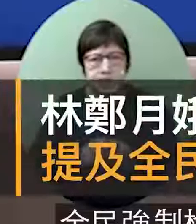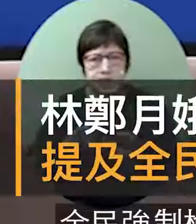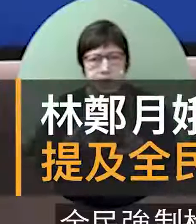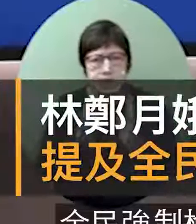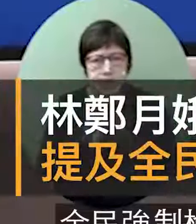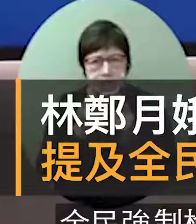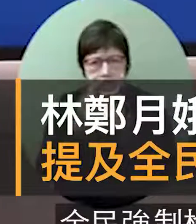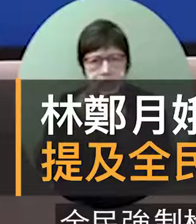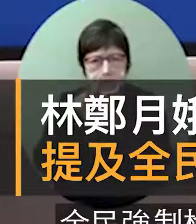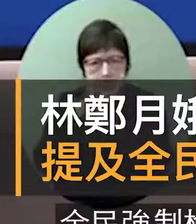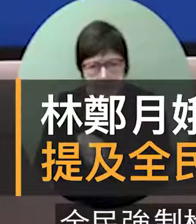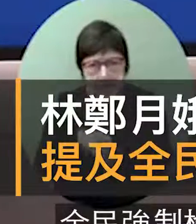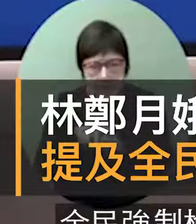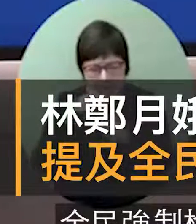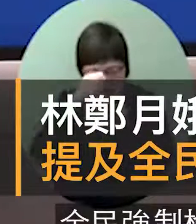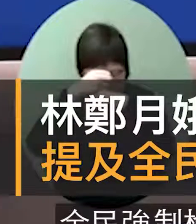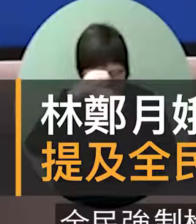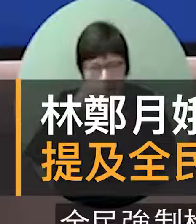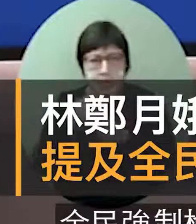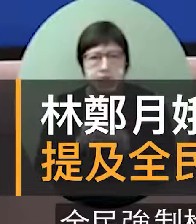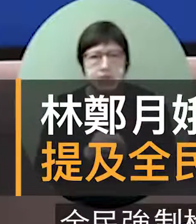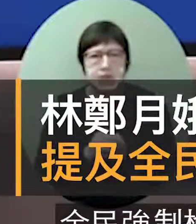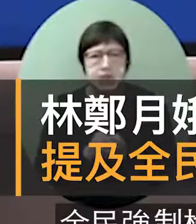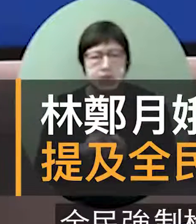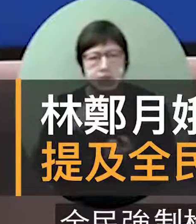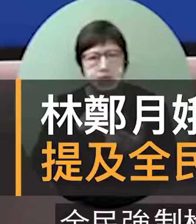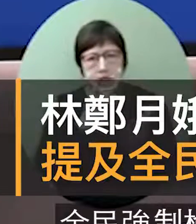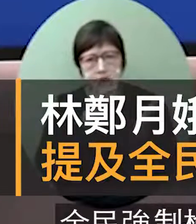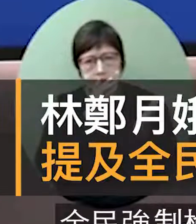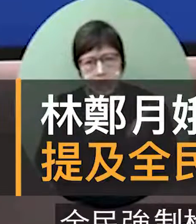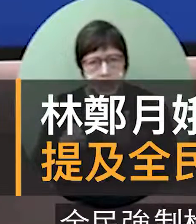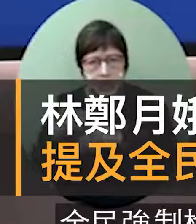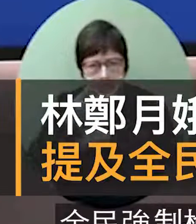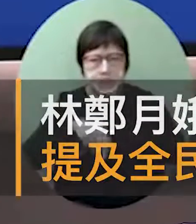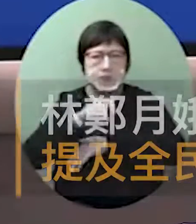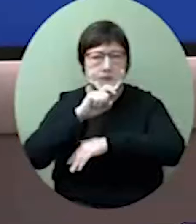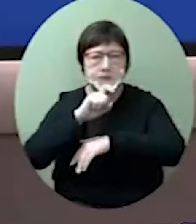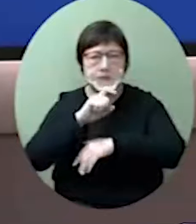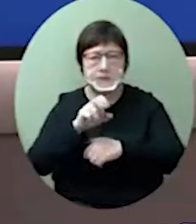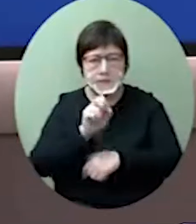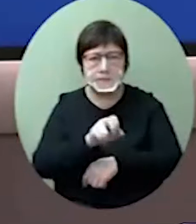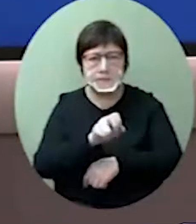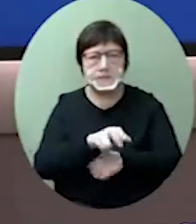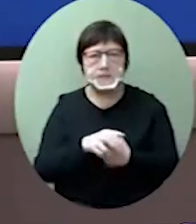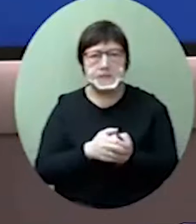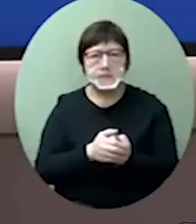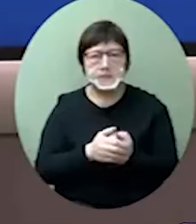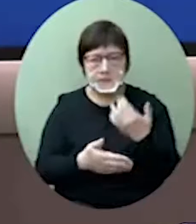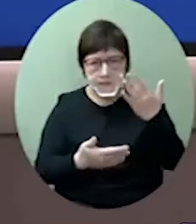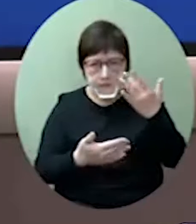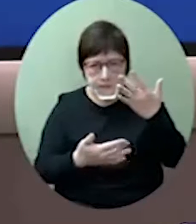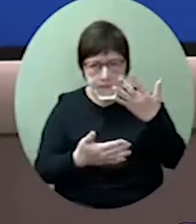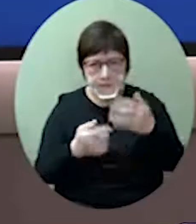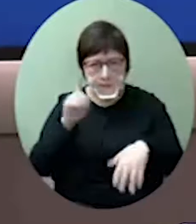全民強制檢測咧，仍然係喺我哋規劃裏邊嘅工作啊。但係當然誒，幾時去